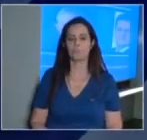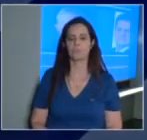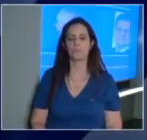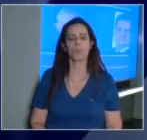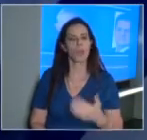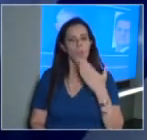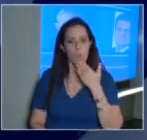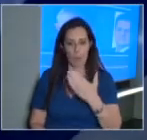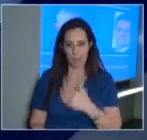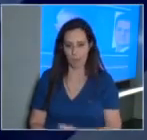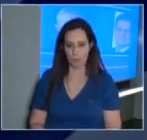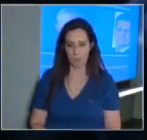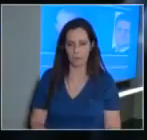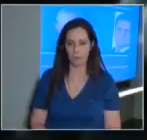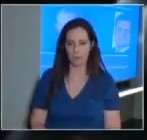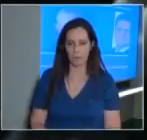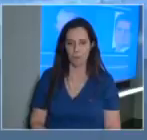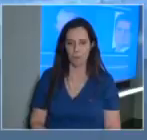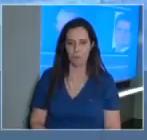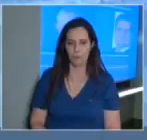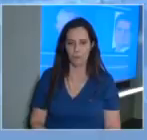מכחול לבן, תודה רבה. תודה לך.